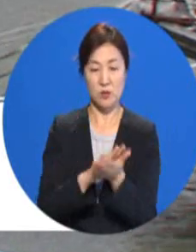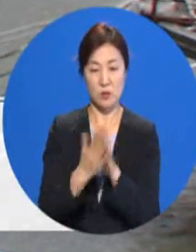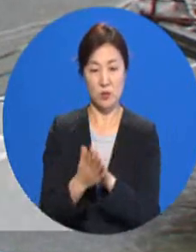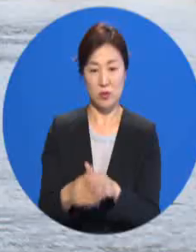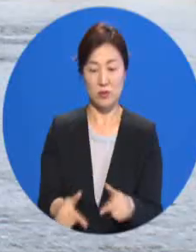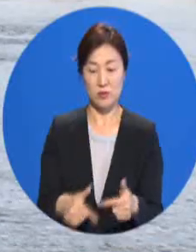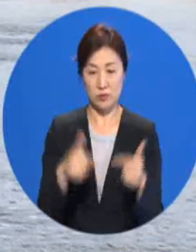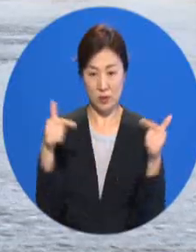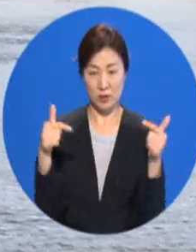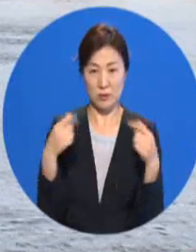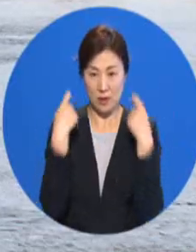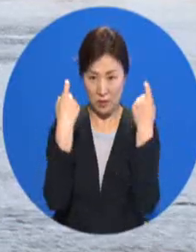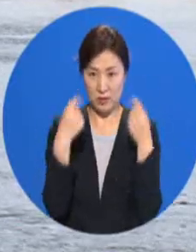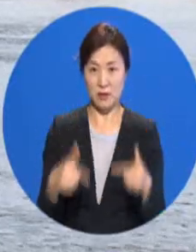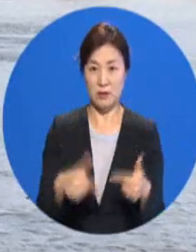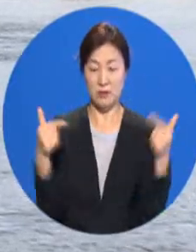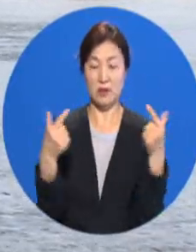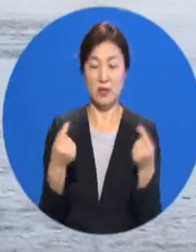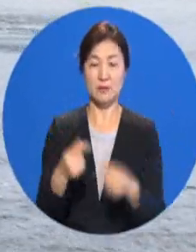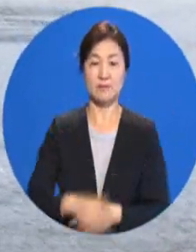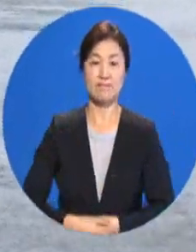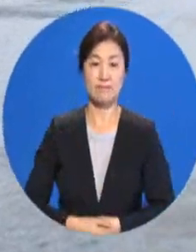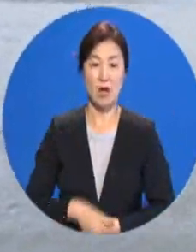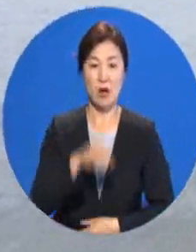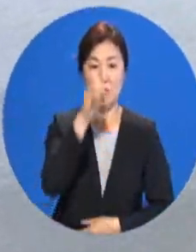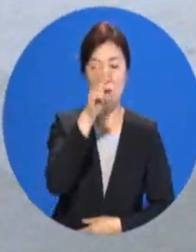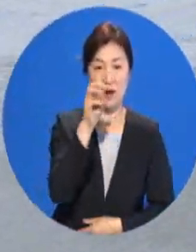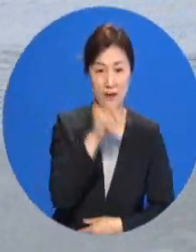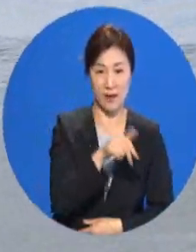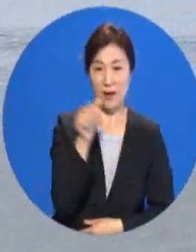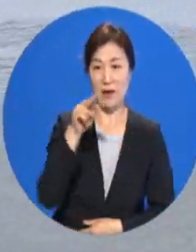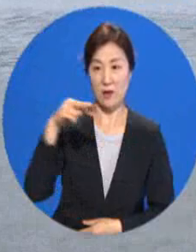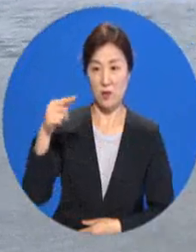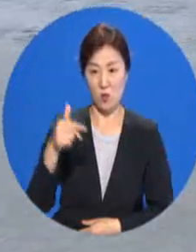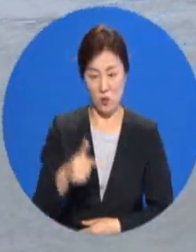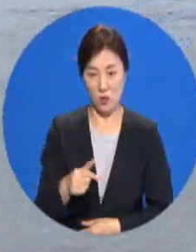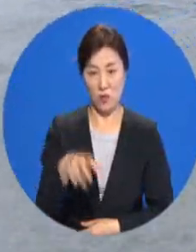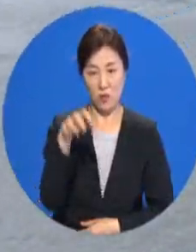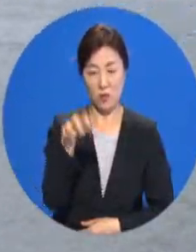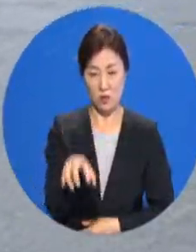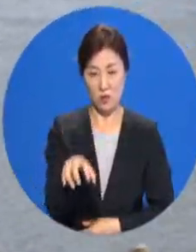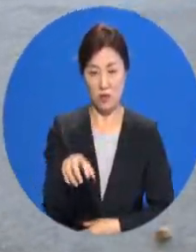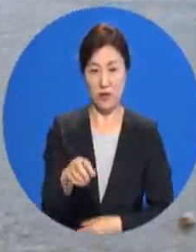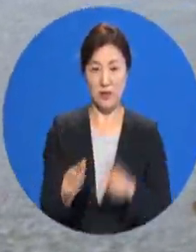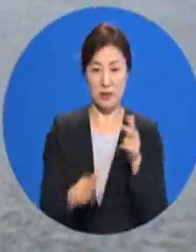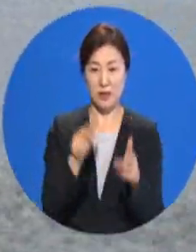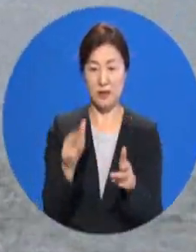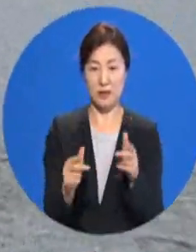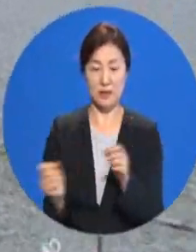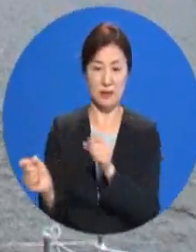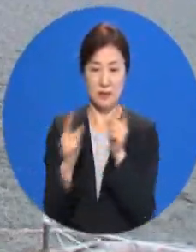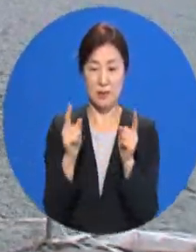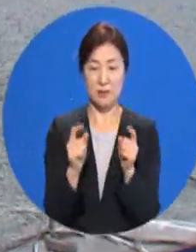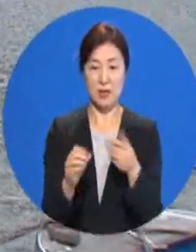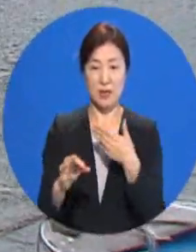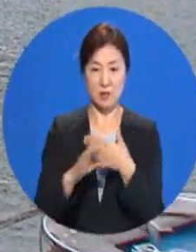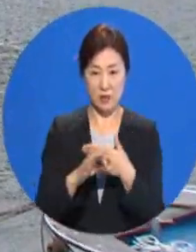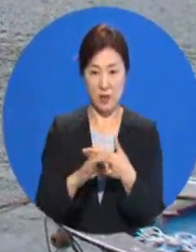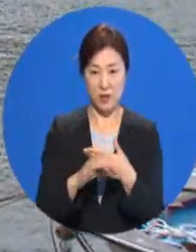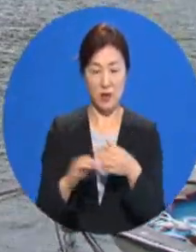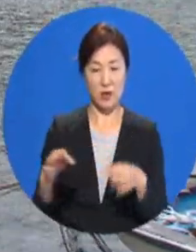있습니다. 광양과 하동을 가로지르는 섬진강변을 따라 재생사업이 시행되면 다양한 파급 효과도